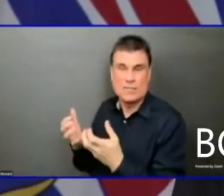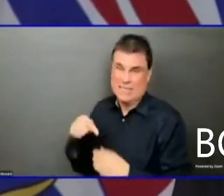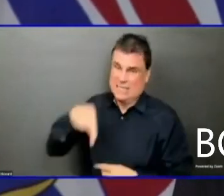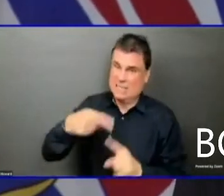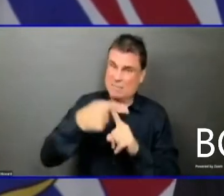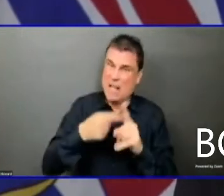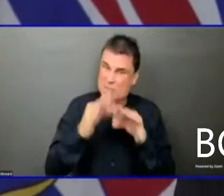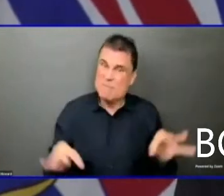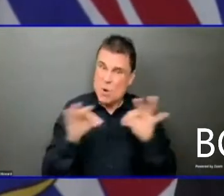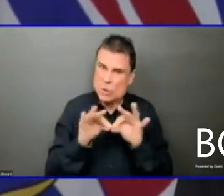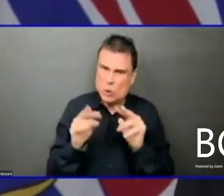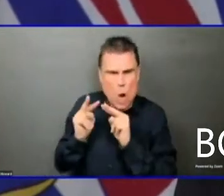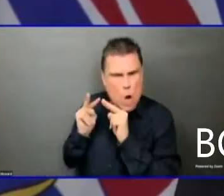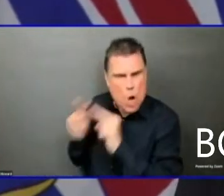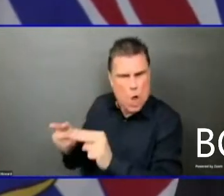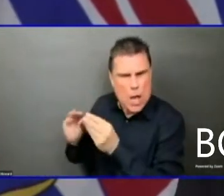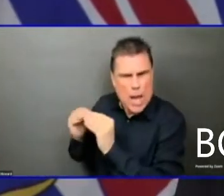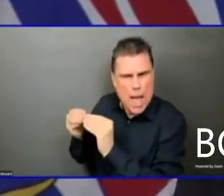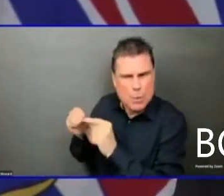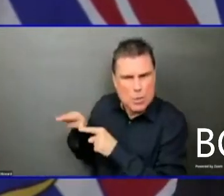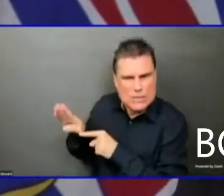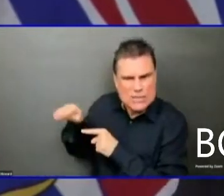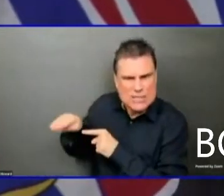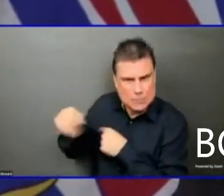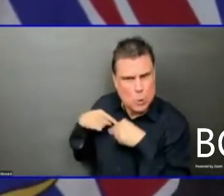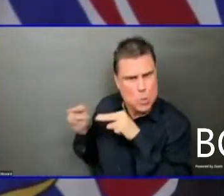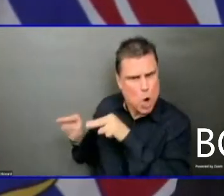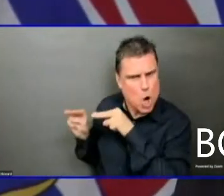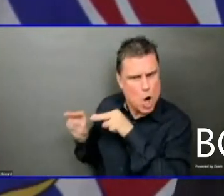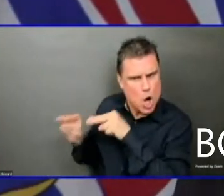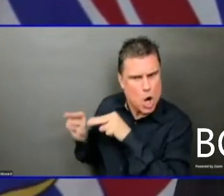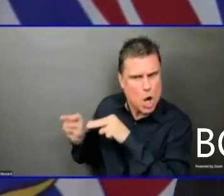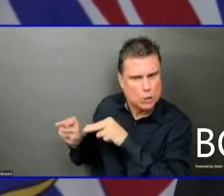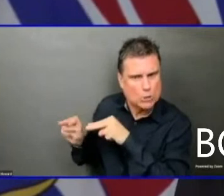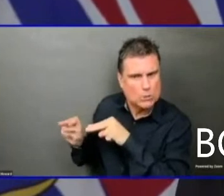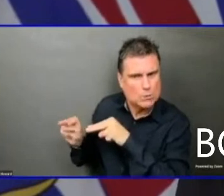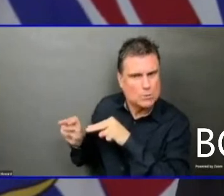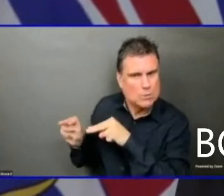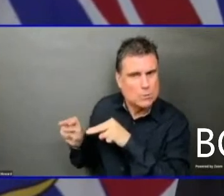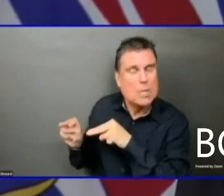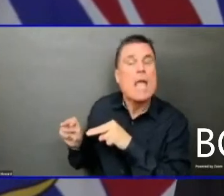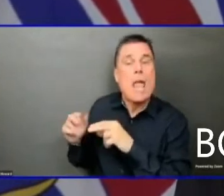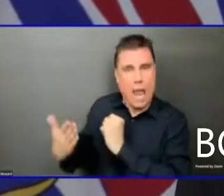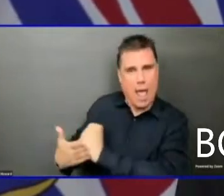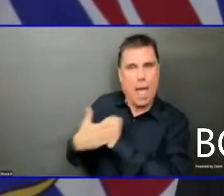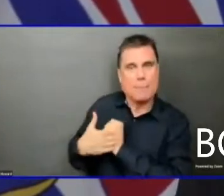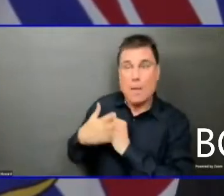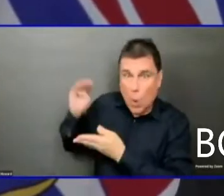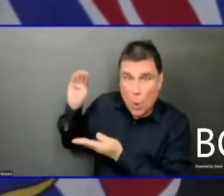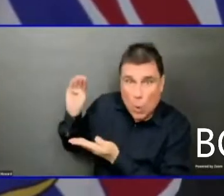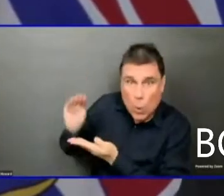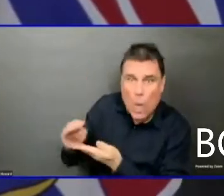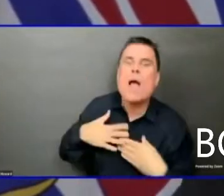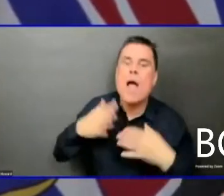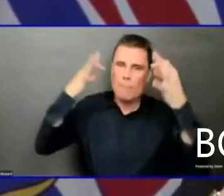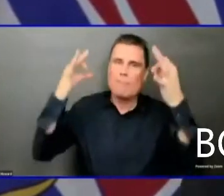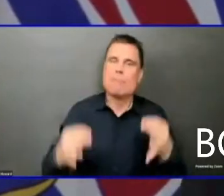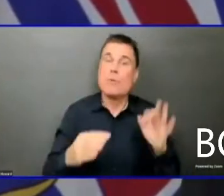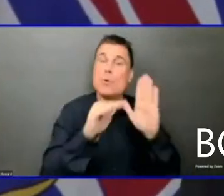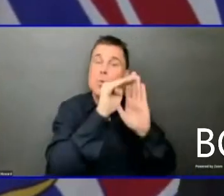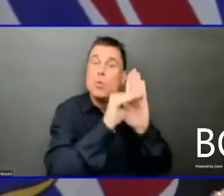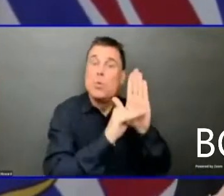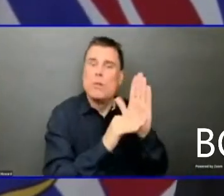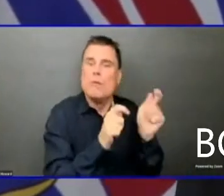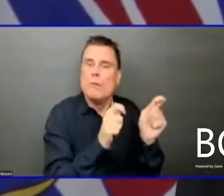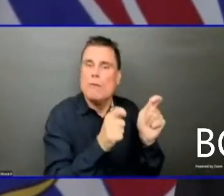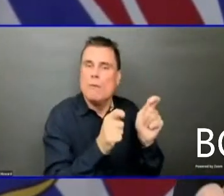现在 restrictions 所 we 传 have 的 in 行动 place. 都是2个 Through 礼 our 拜以后 shared 才能反 efforts, 应 and as long as 所 we 以希 continue 望我们 on 大 this 家能够 path, 共同 we 努力 can start 我们